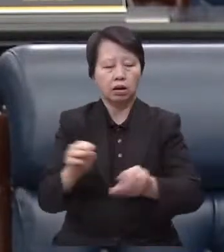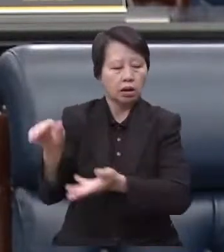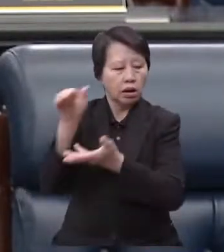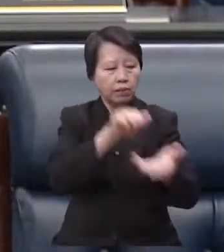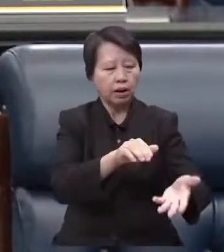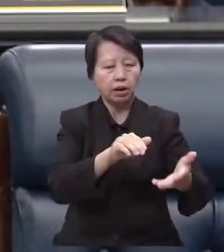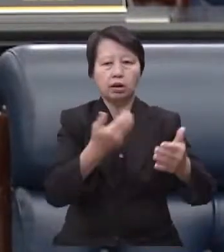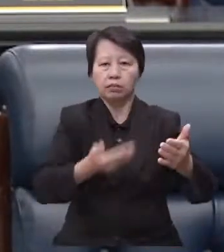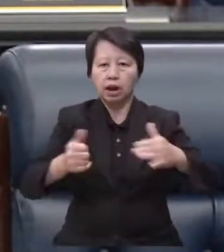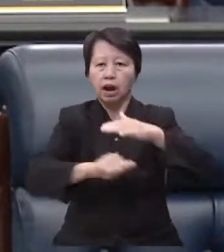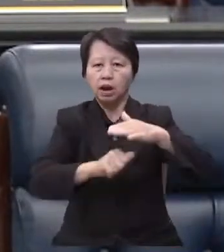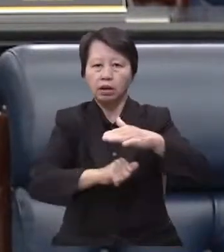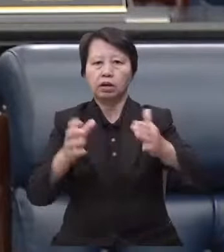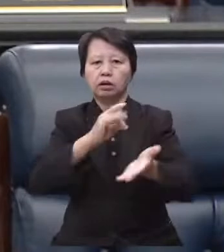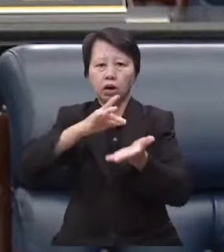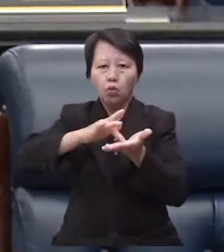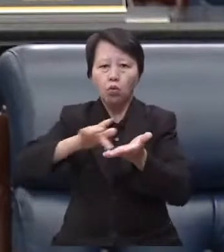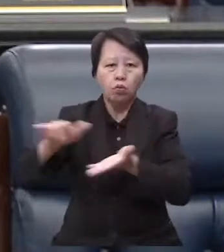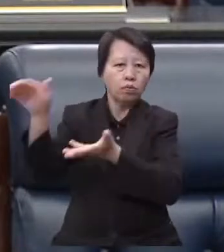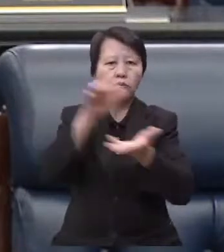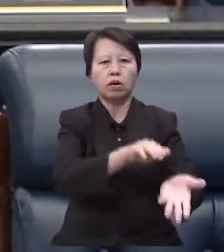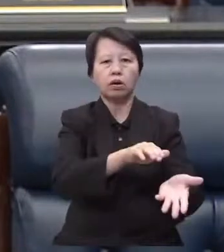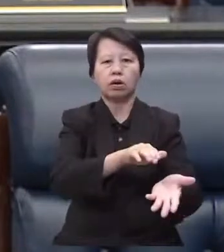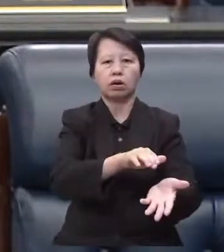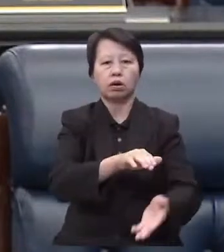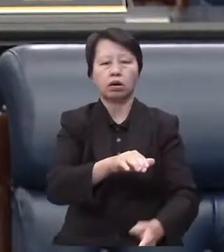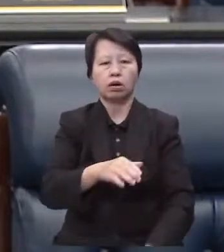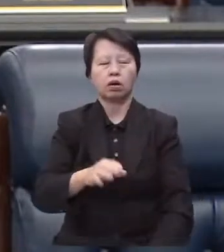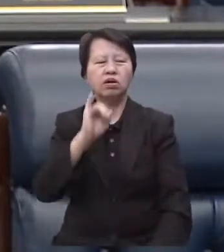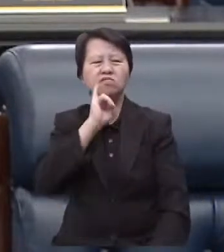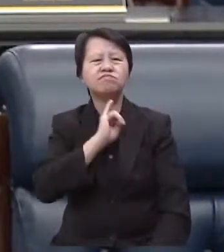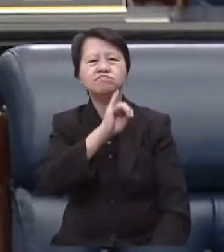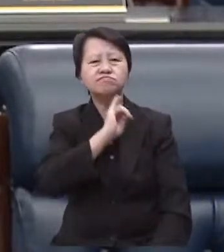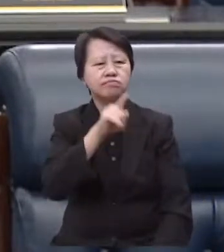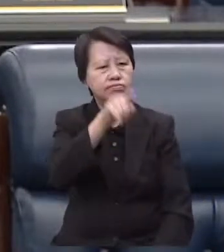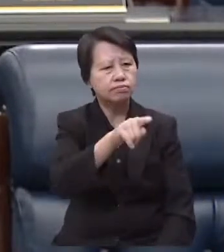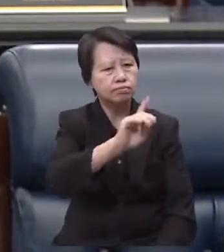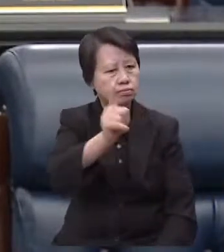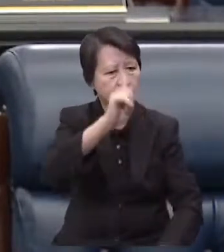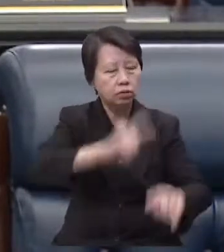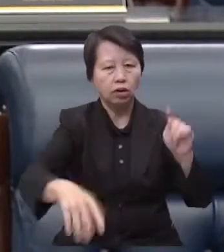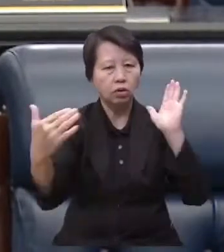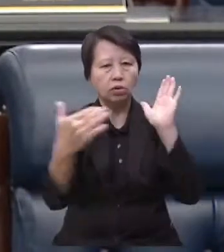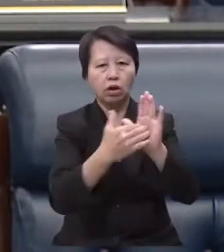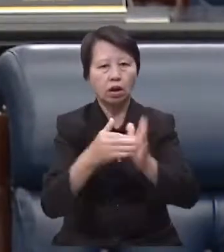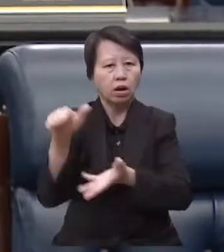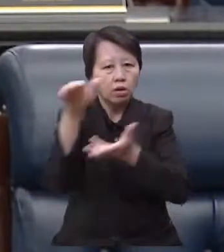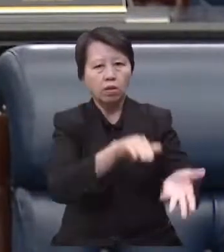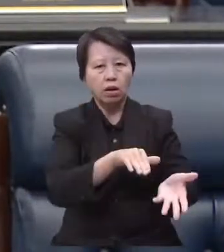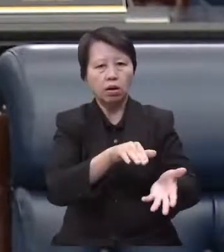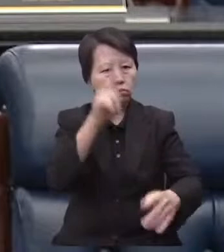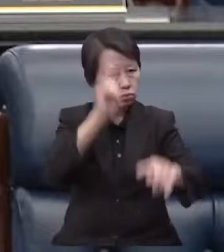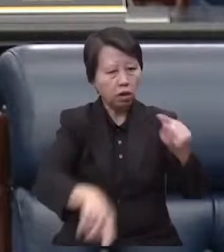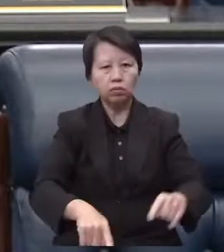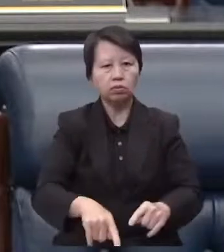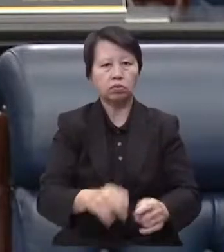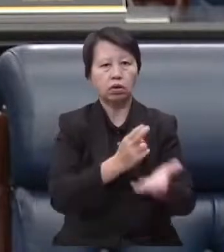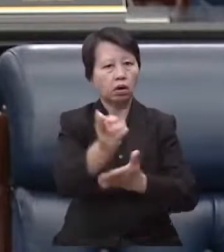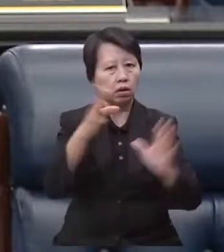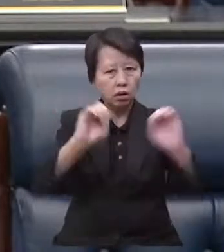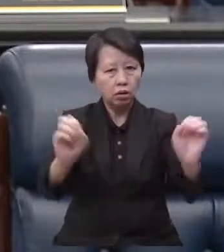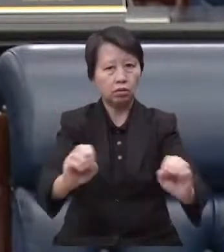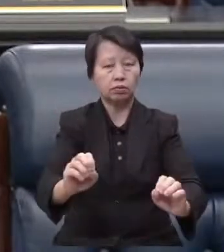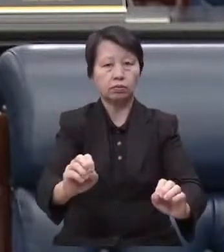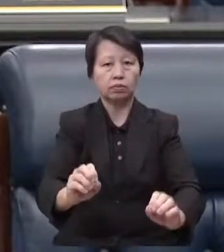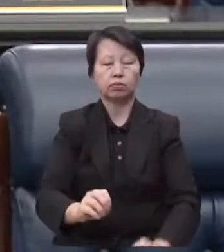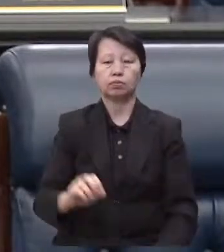bekalan-bekalan asas dan perubatan. Rejim Israel tidak berhak untuk menyekat saluran bantuan kemanusiaan. Tuan